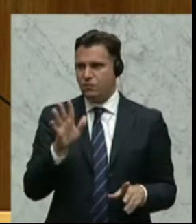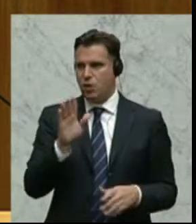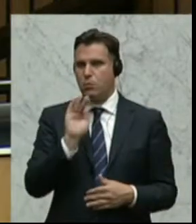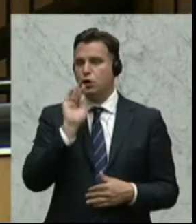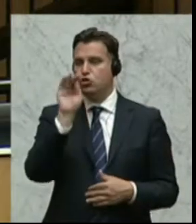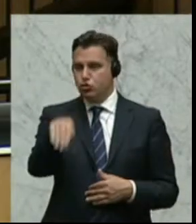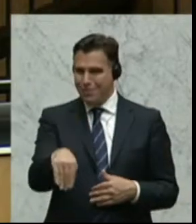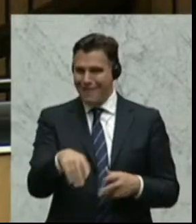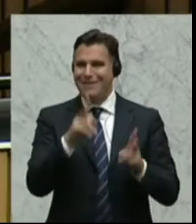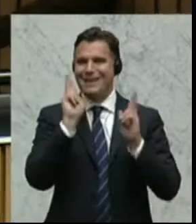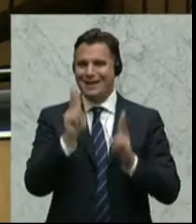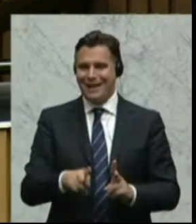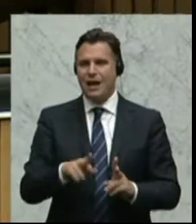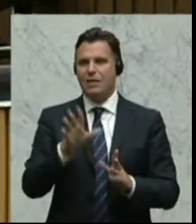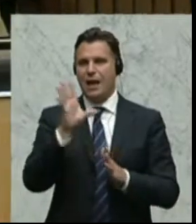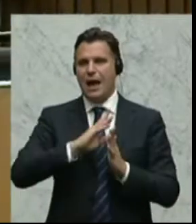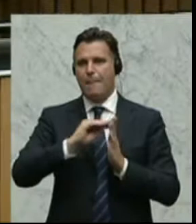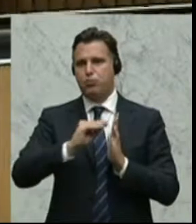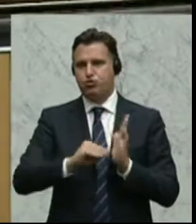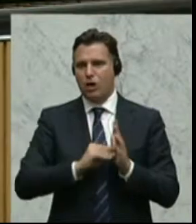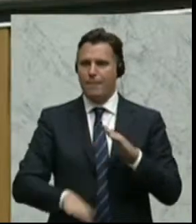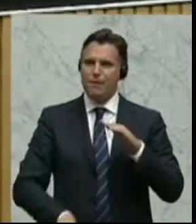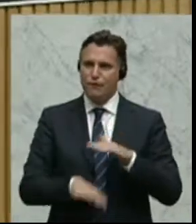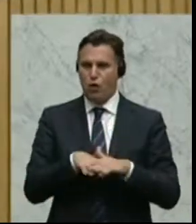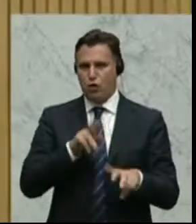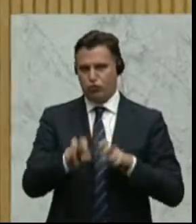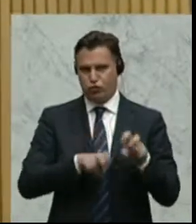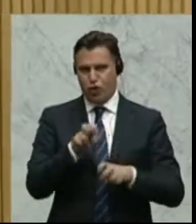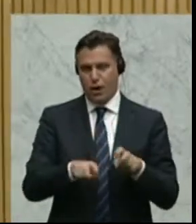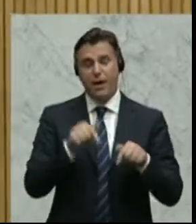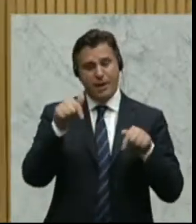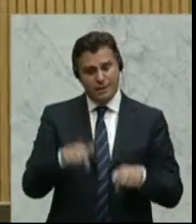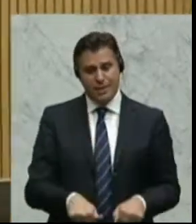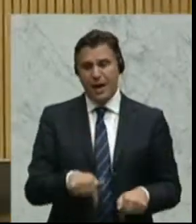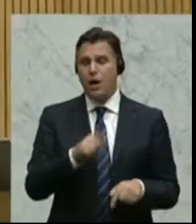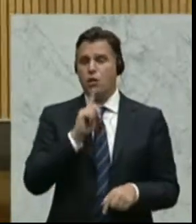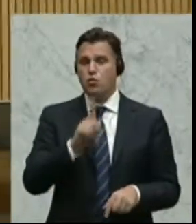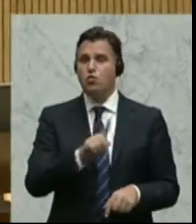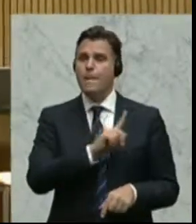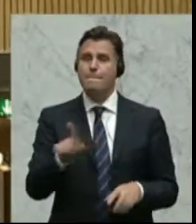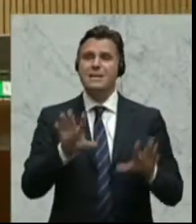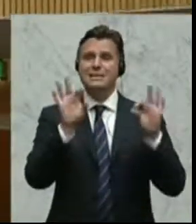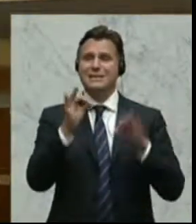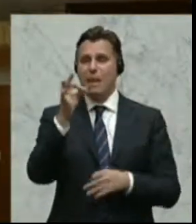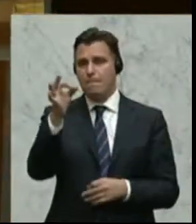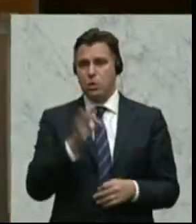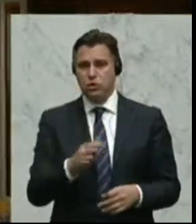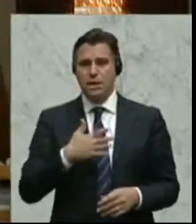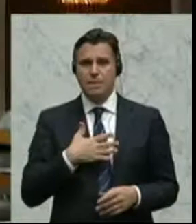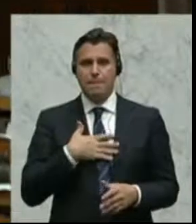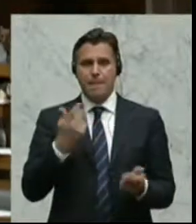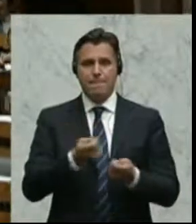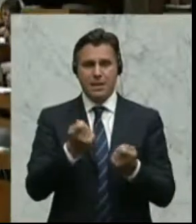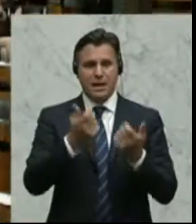absetzbar sind. Das sollte auch in Österreich so sein, nicht nur bis zu 10% des Betriebsergebnisses, sondern zur Gänze. Spenden